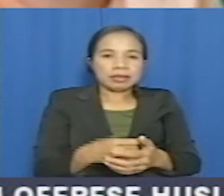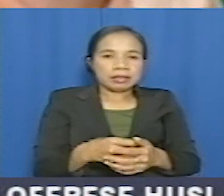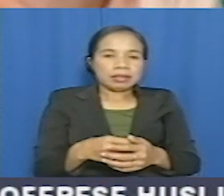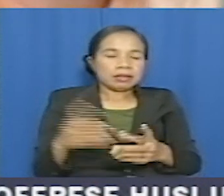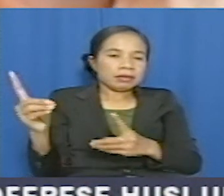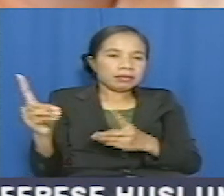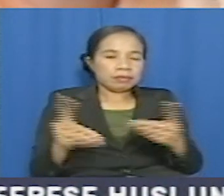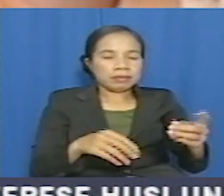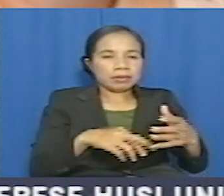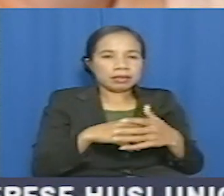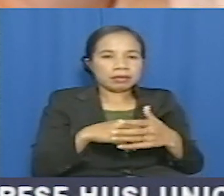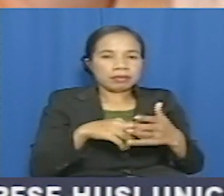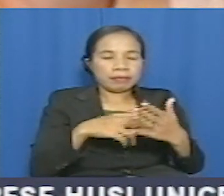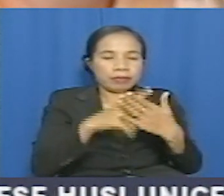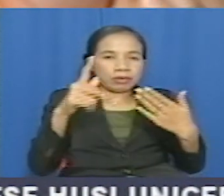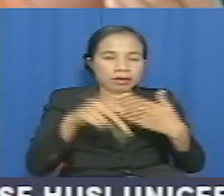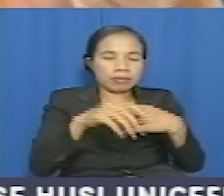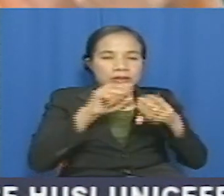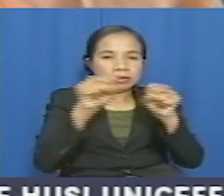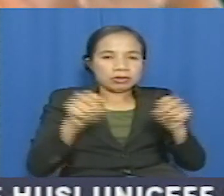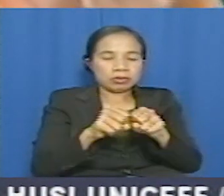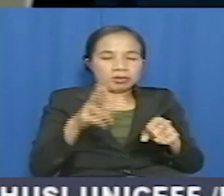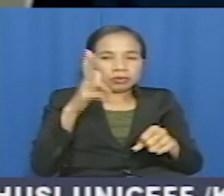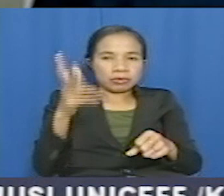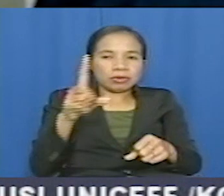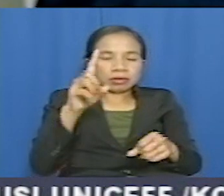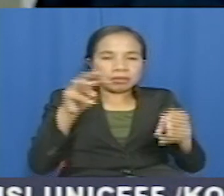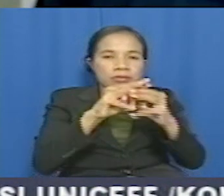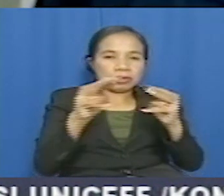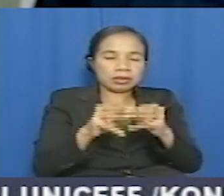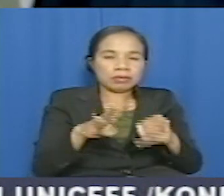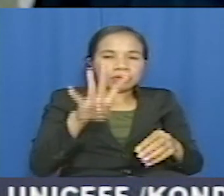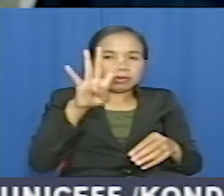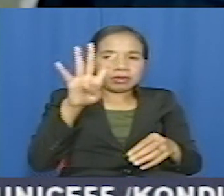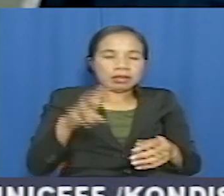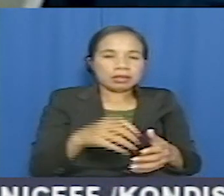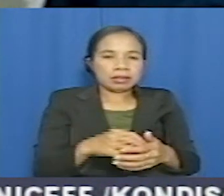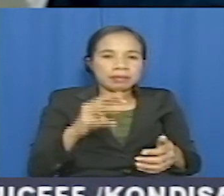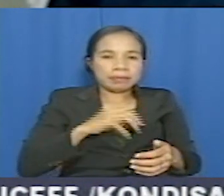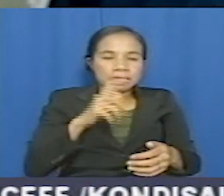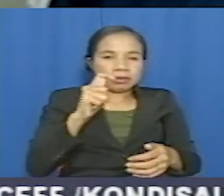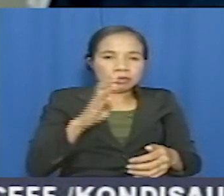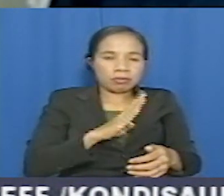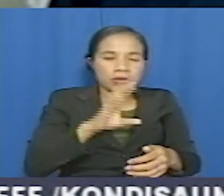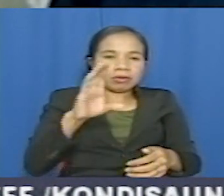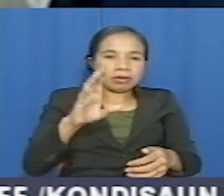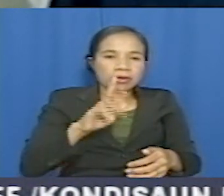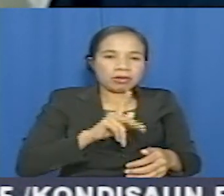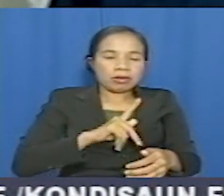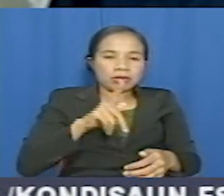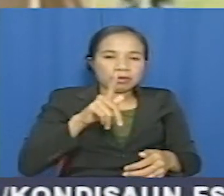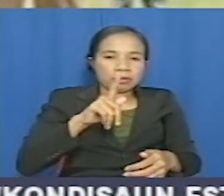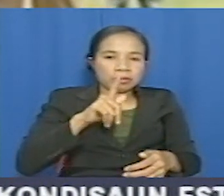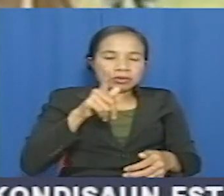implementa programa referi a suku tol nulu resnida e a municipio hat hanesan Manatutu Baucau Lauten no